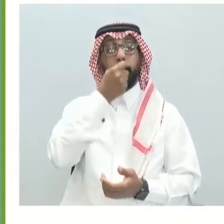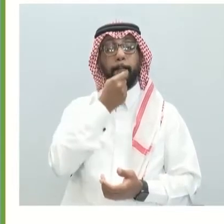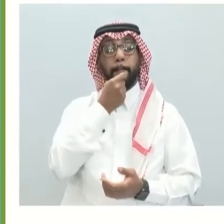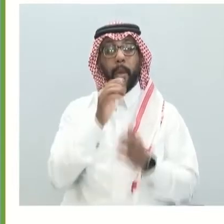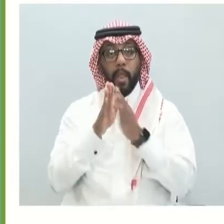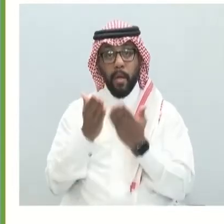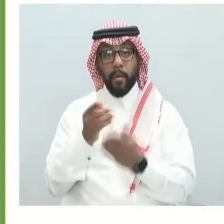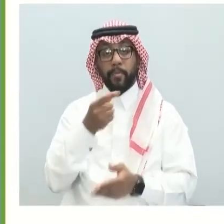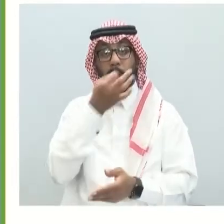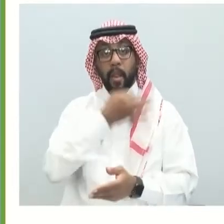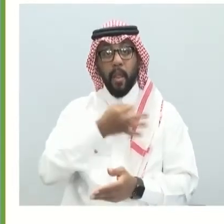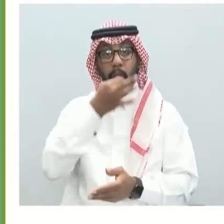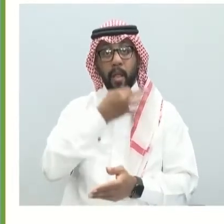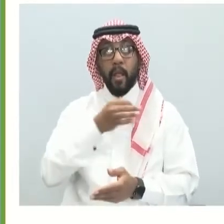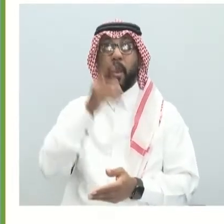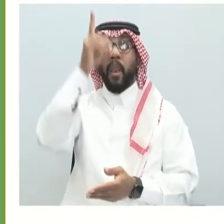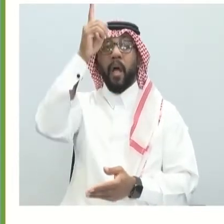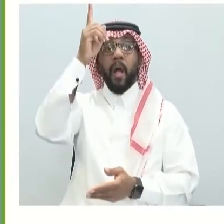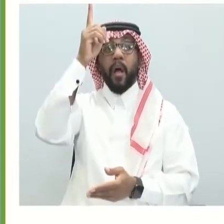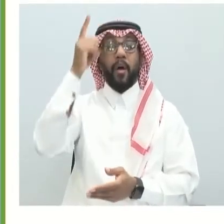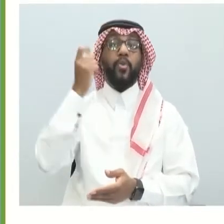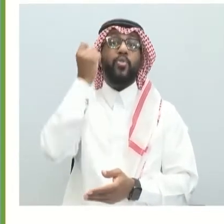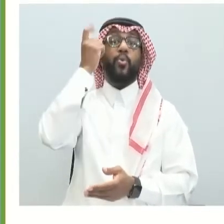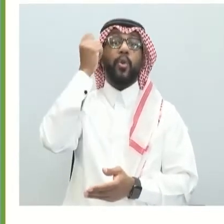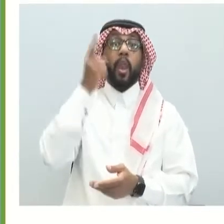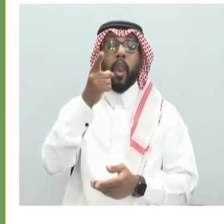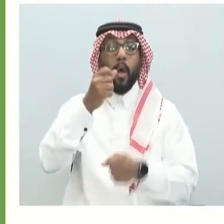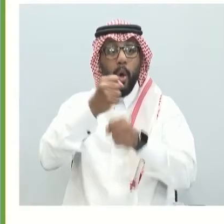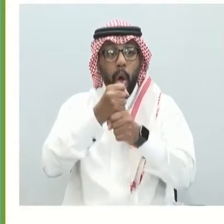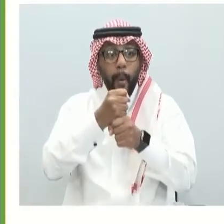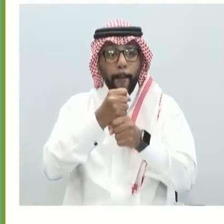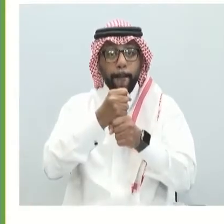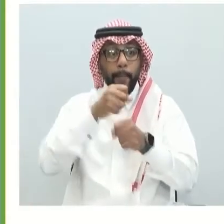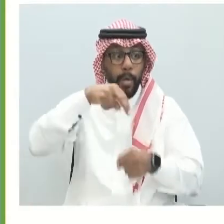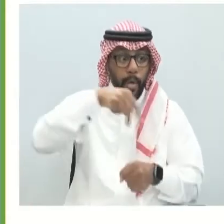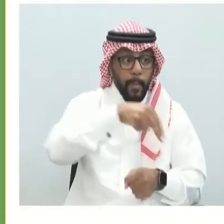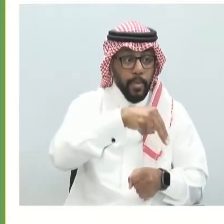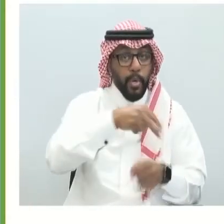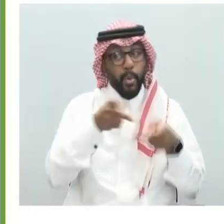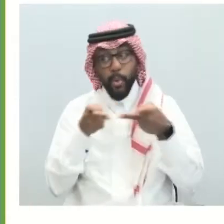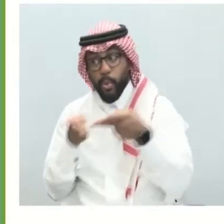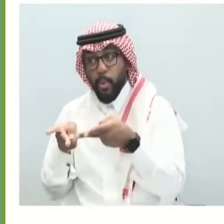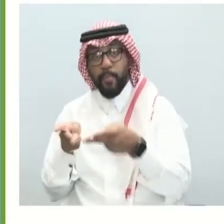الذين يذكرون الله قياما وقعودا وعلى جنوبهم